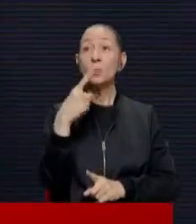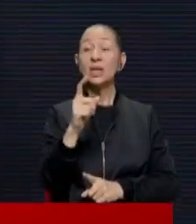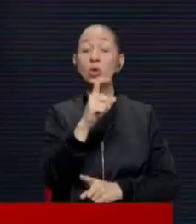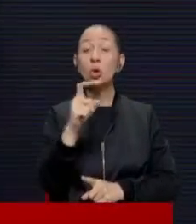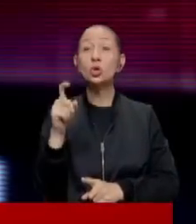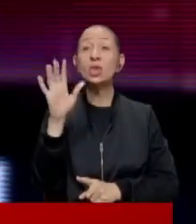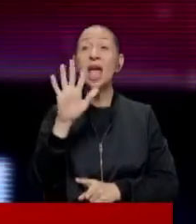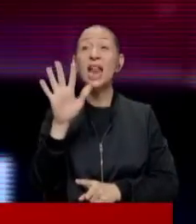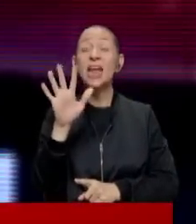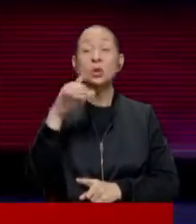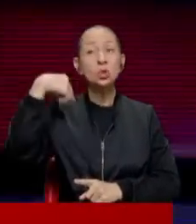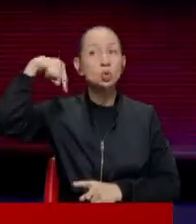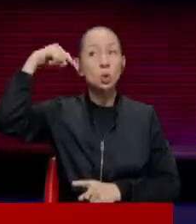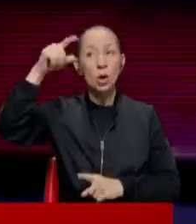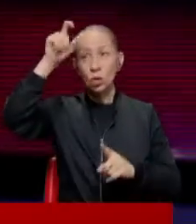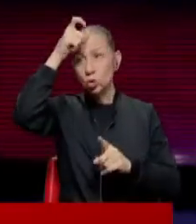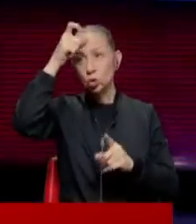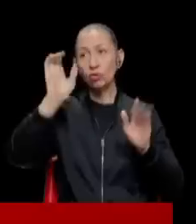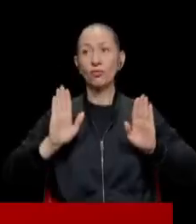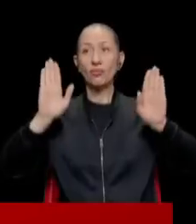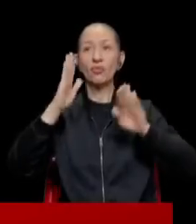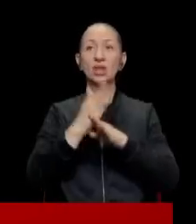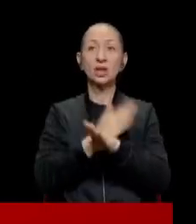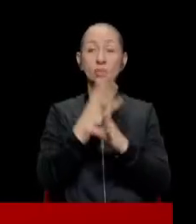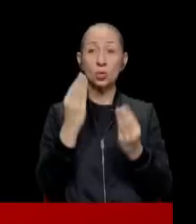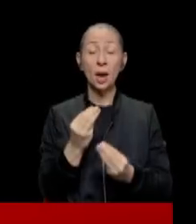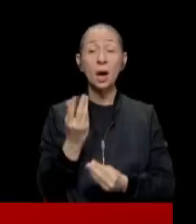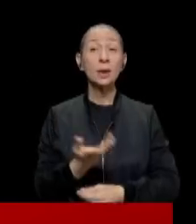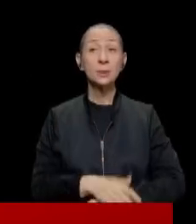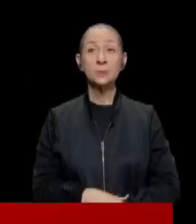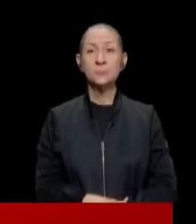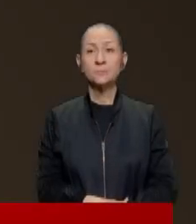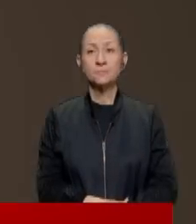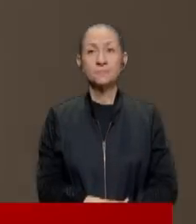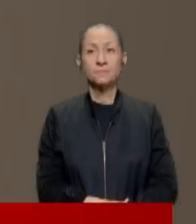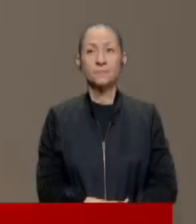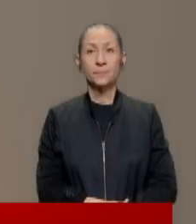200950 Suriyeli Türkiye Cumhuriyeti vatandaşı oldu ama çok yakında